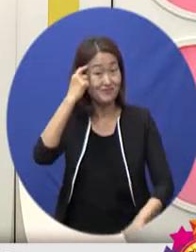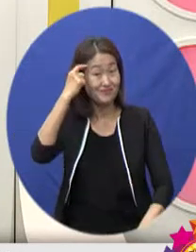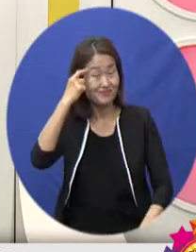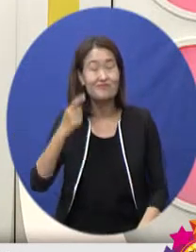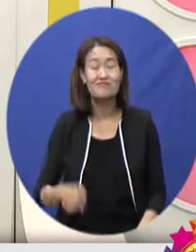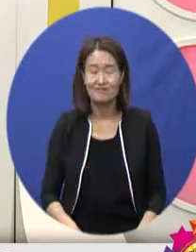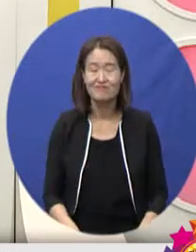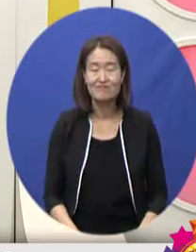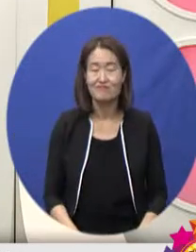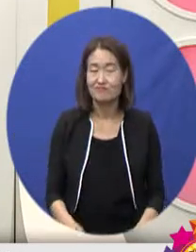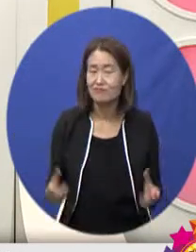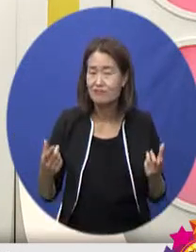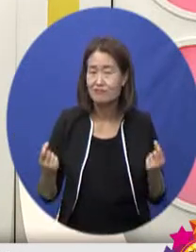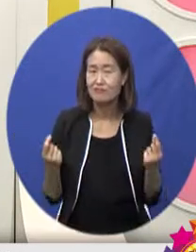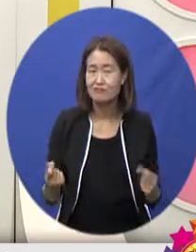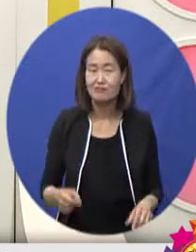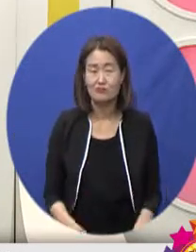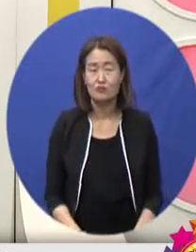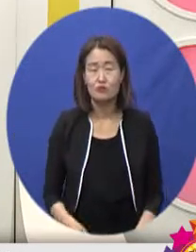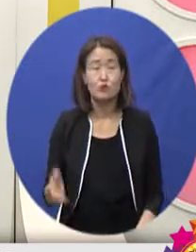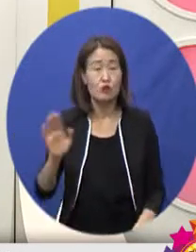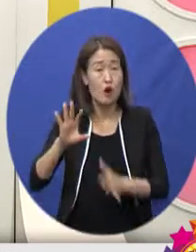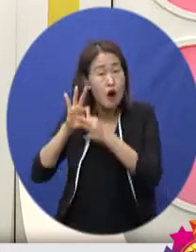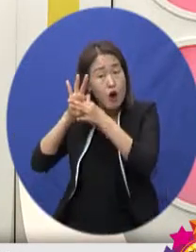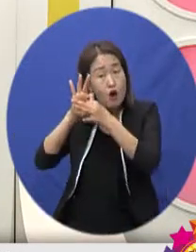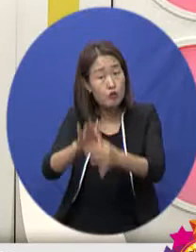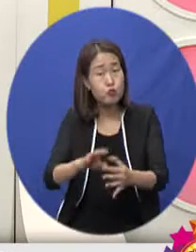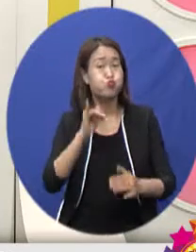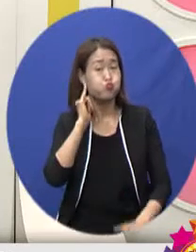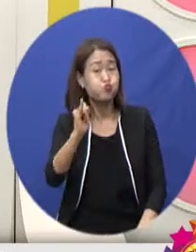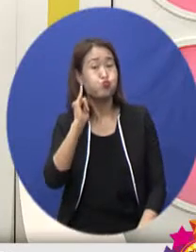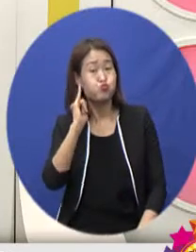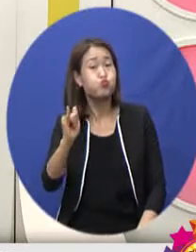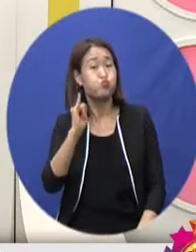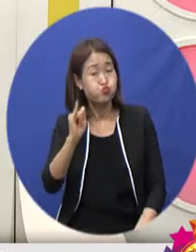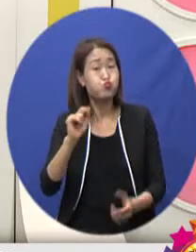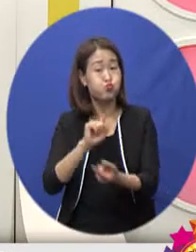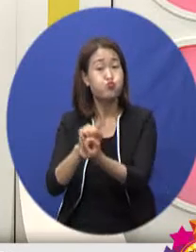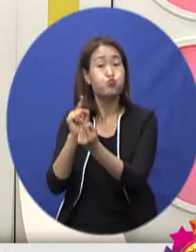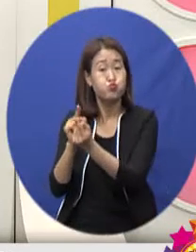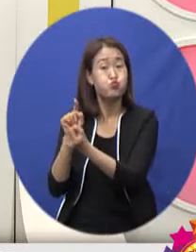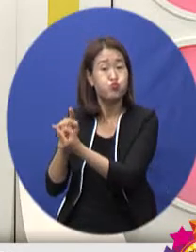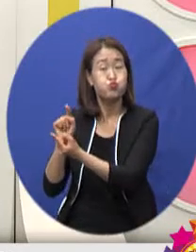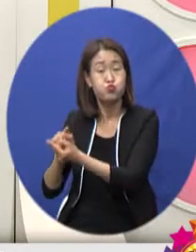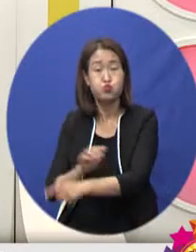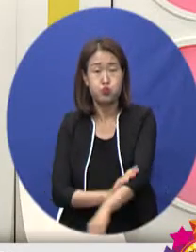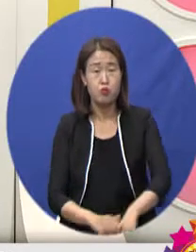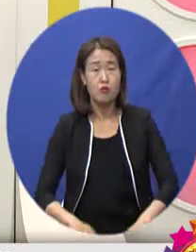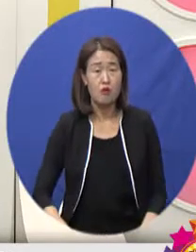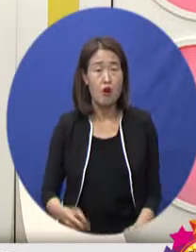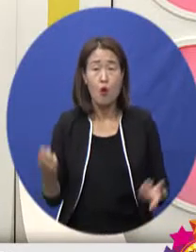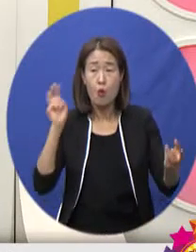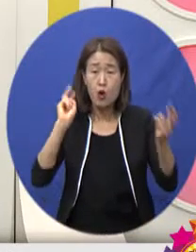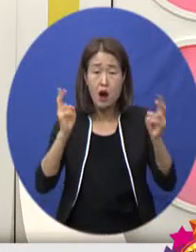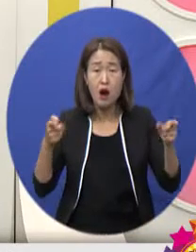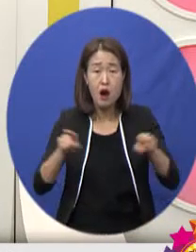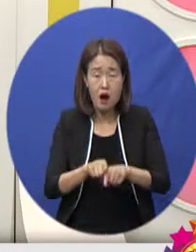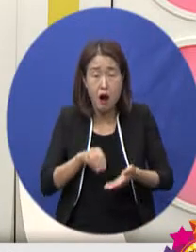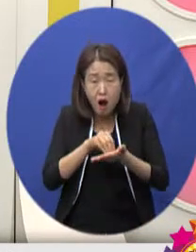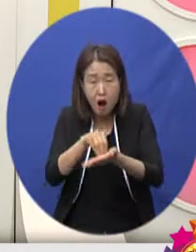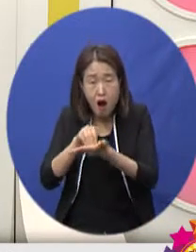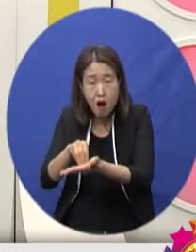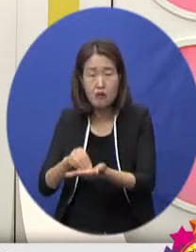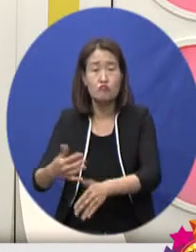그럼요. 맞아요. 아니, 그래도 계속 이렇게 연락을 하시면서 지내셨네요? 아, 같이 회사도 좀 다녔었고.